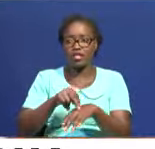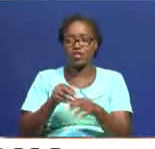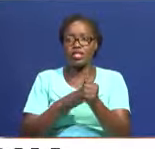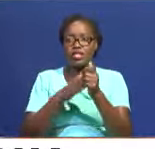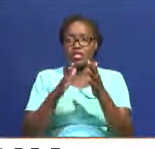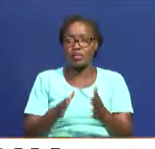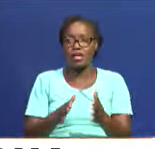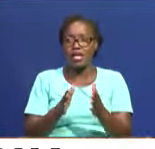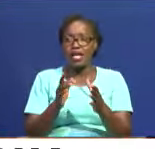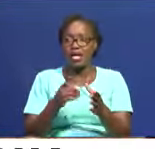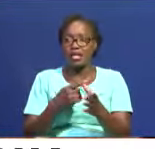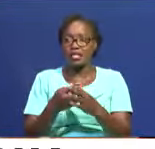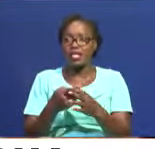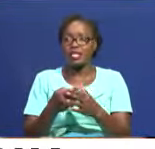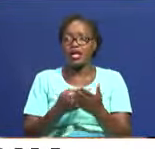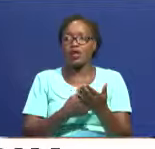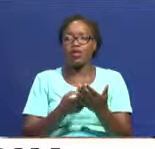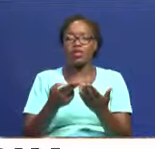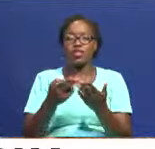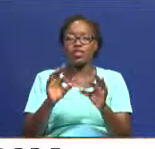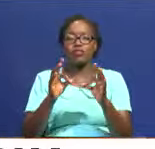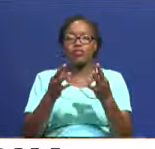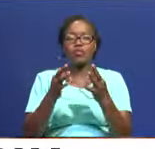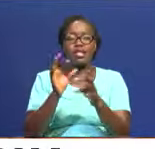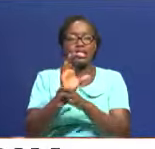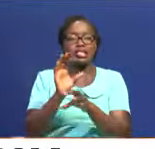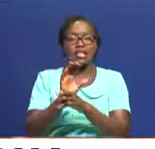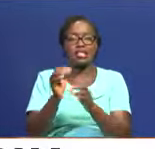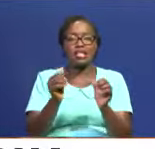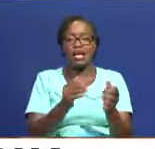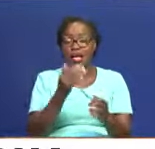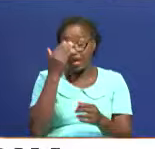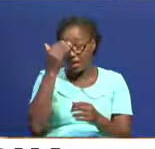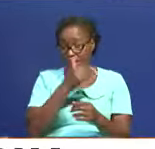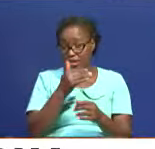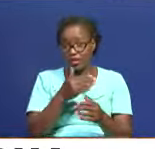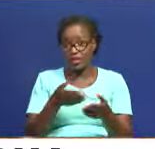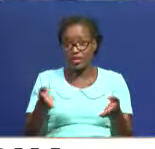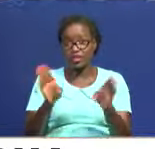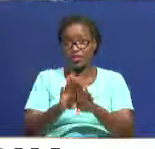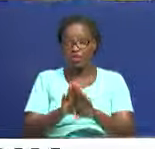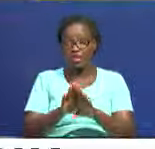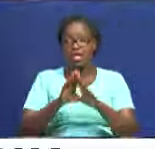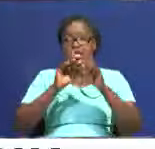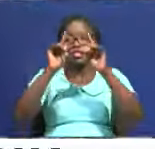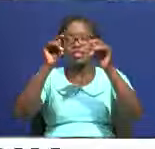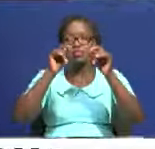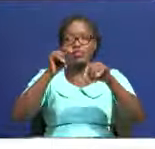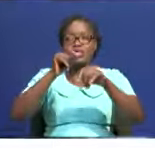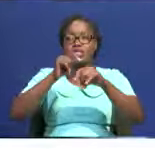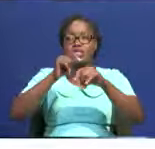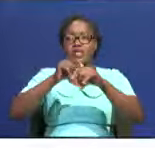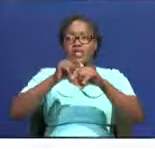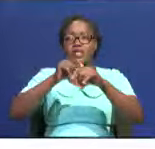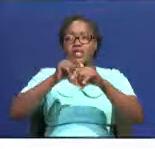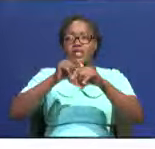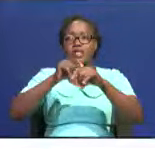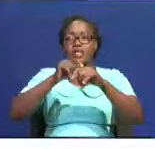la kawaida, kanisa la Holy Family Basilica, ambalo lilishutumiwa kwa kuwafungia milango waandamanaji wakati wa maandamano ya